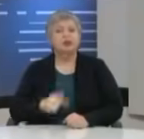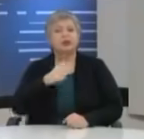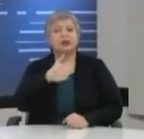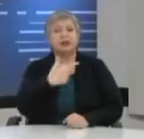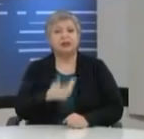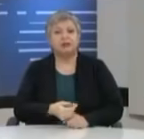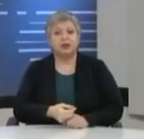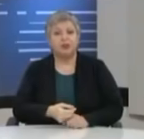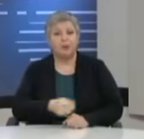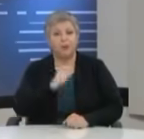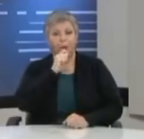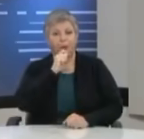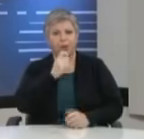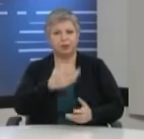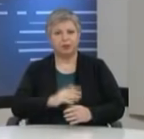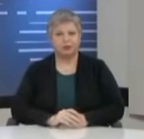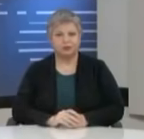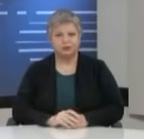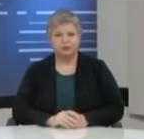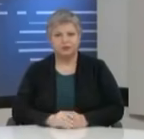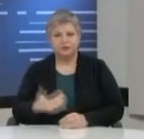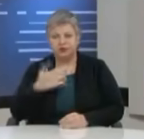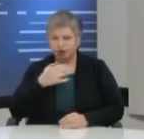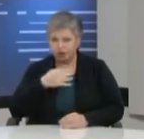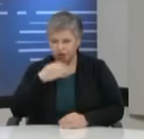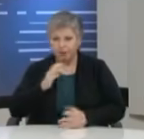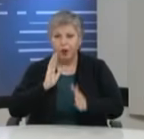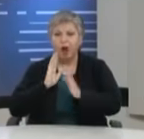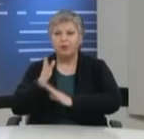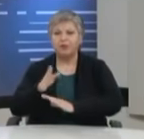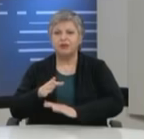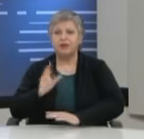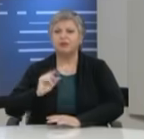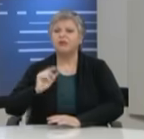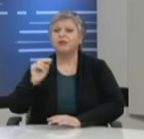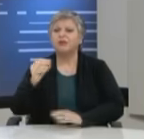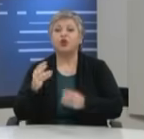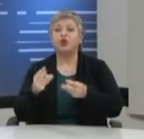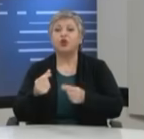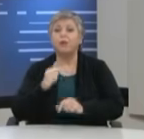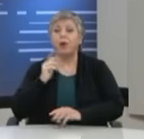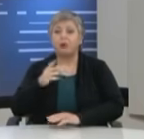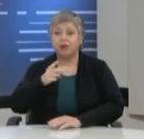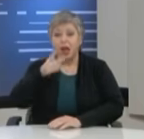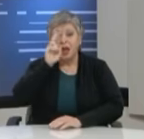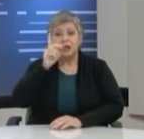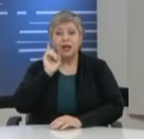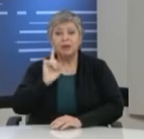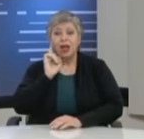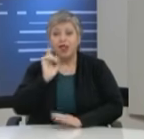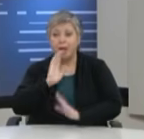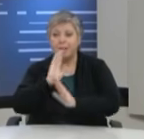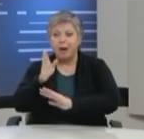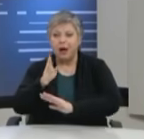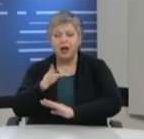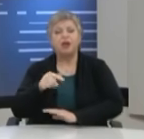Της μίλησα καθαρά, όπως μιλάω και στους Έλληνες, προτάσσοντας το εθνικό συμφέρον. Είπαμε